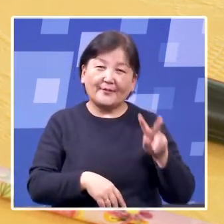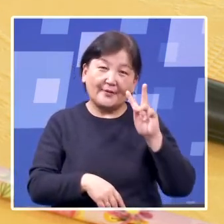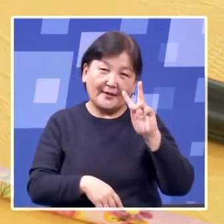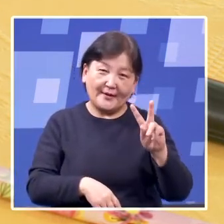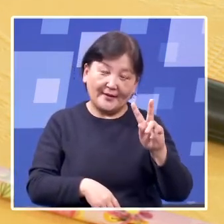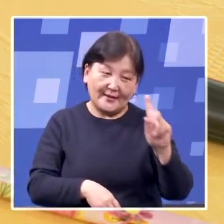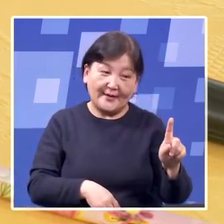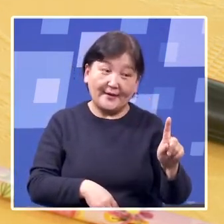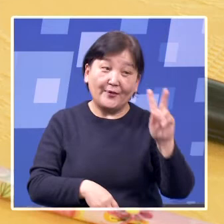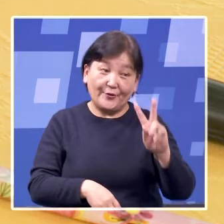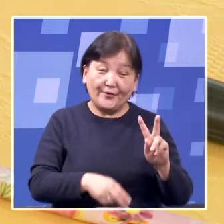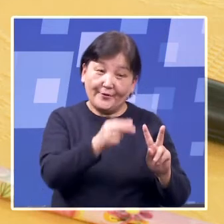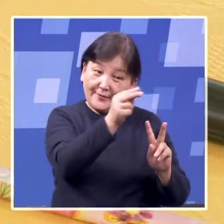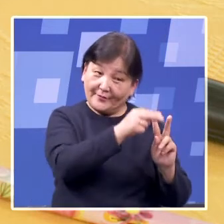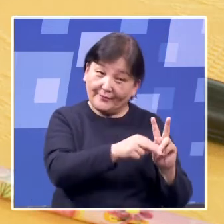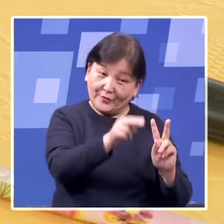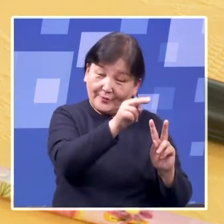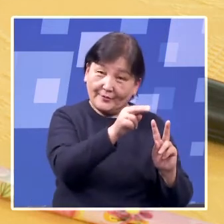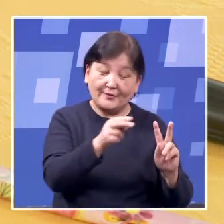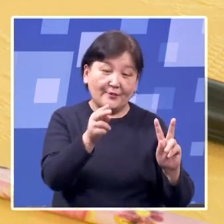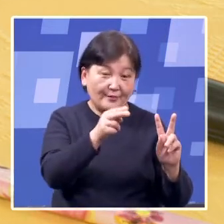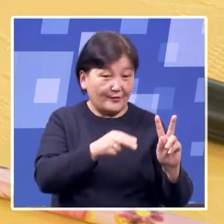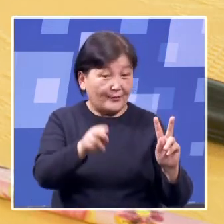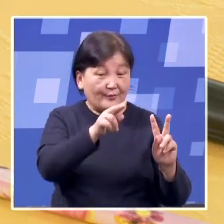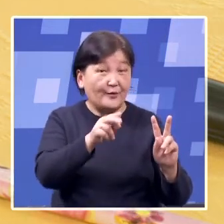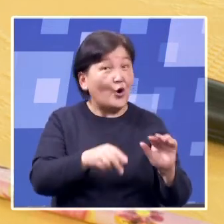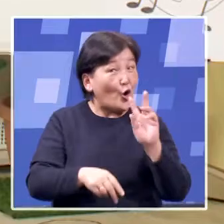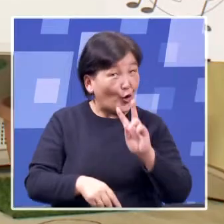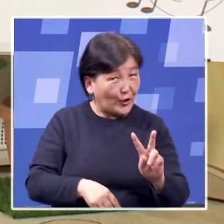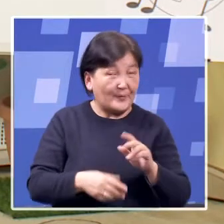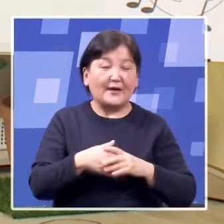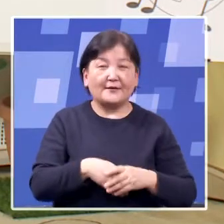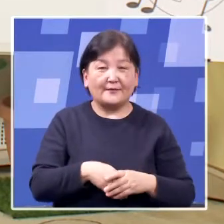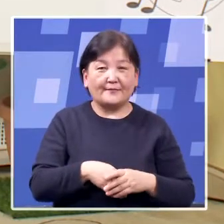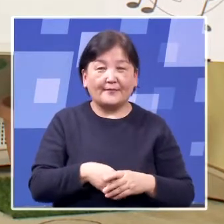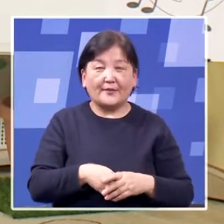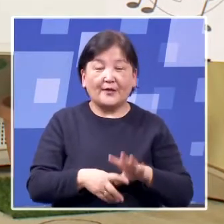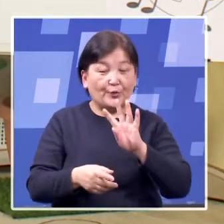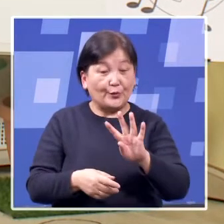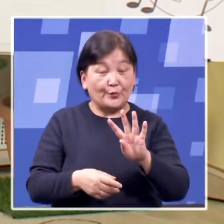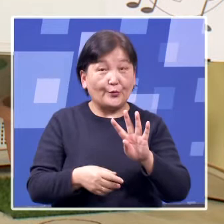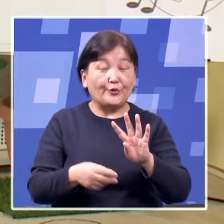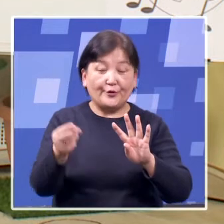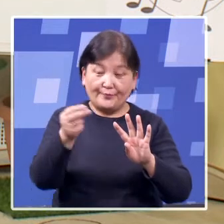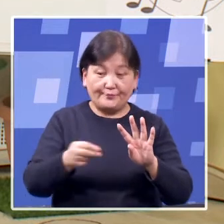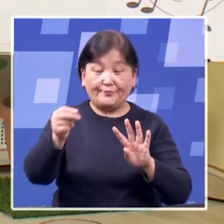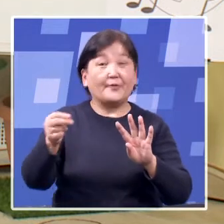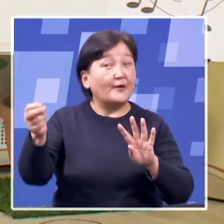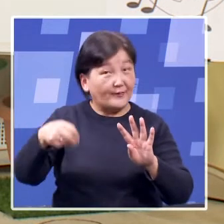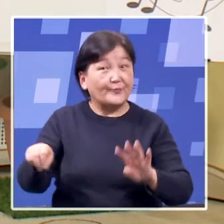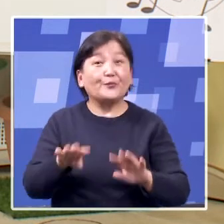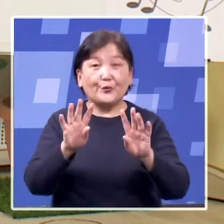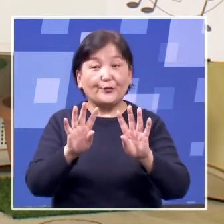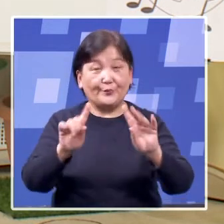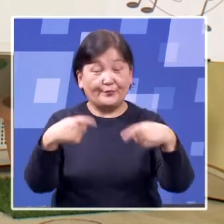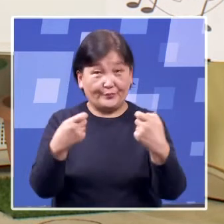Нэг хоёр. Ингээ хулганыхаа дөрвөн хөлийг зурчлаа тийм үү? За одоо хулгандаа сахал зурх